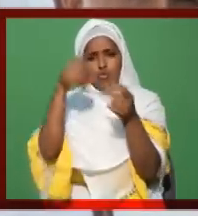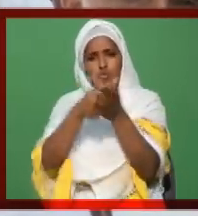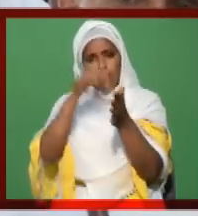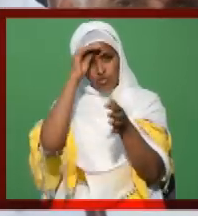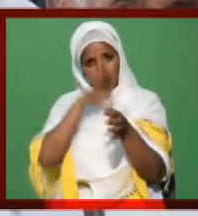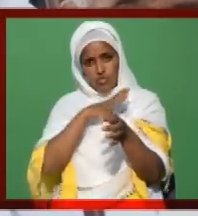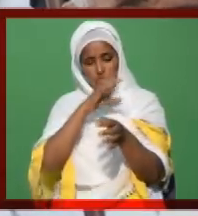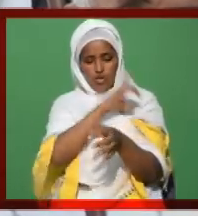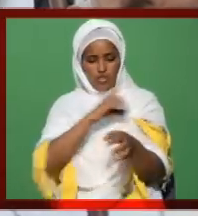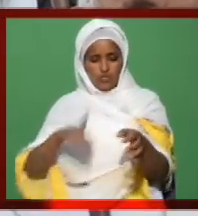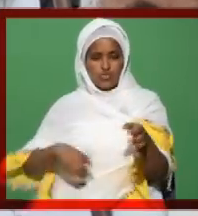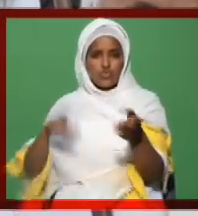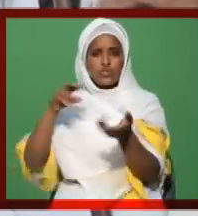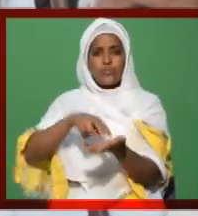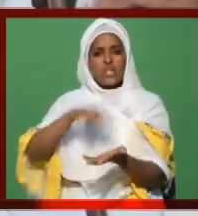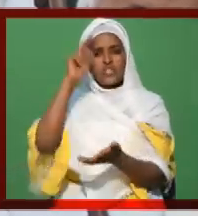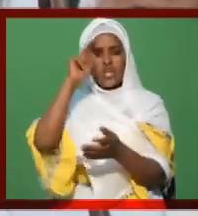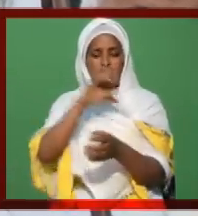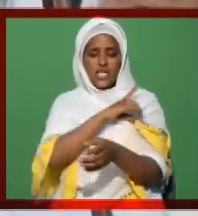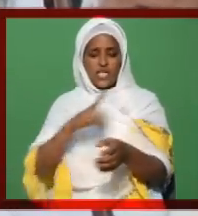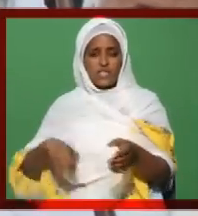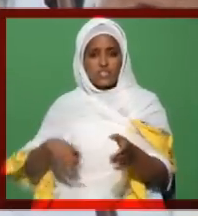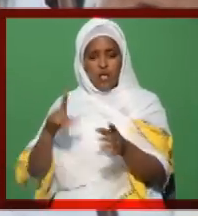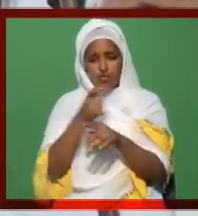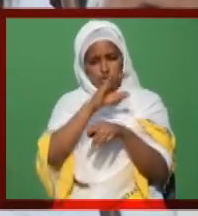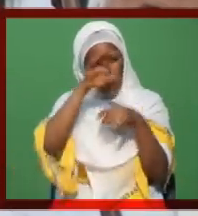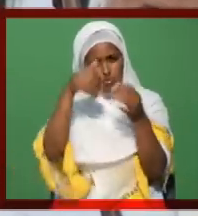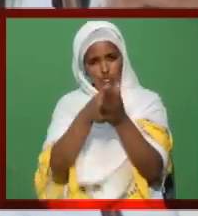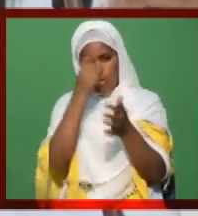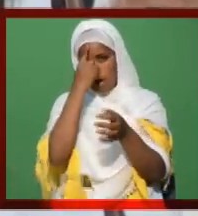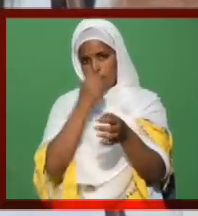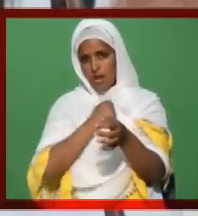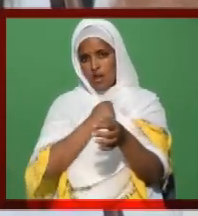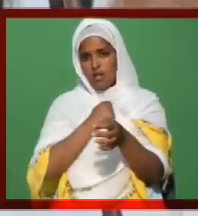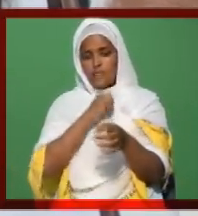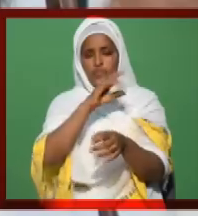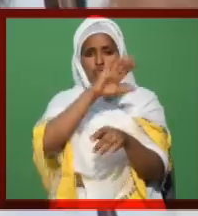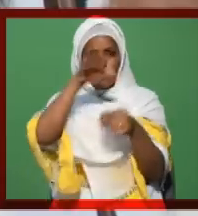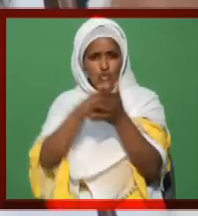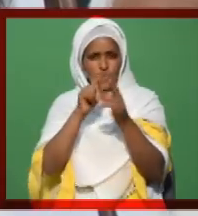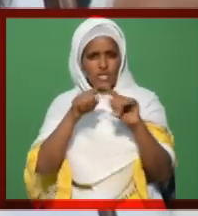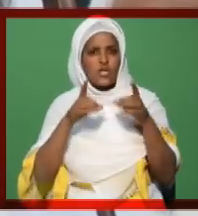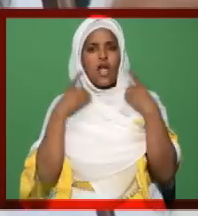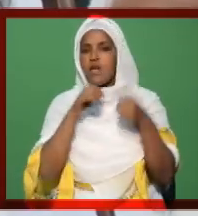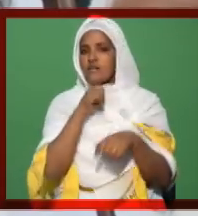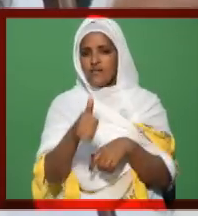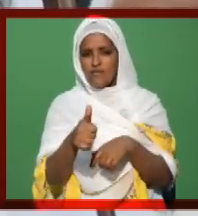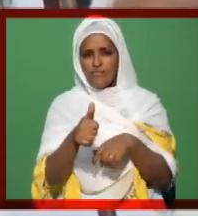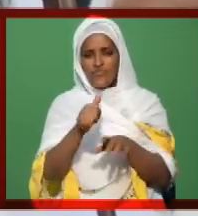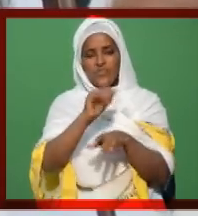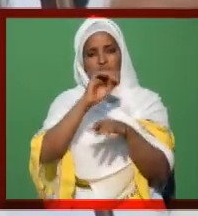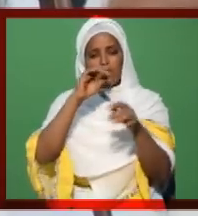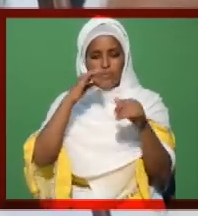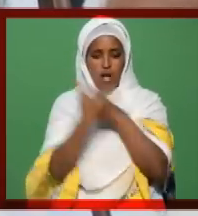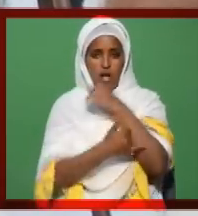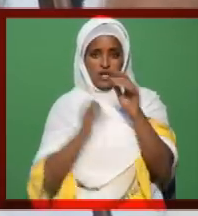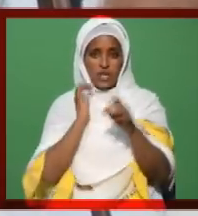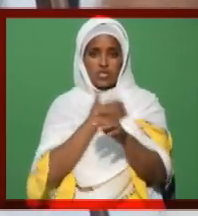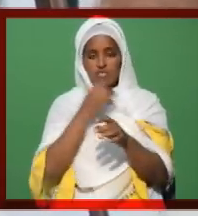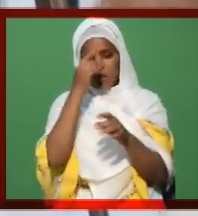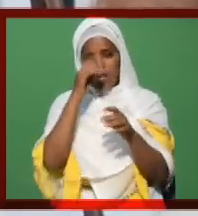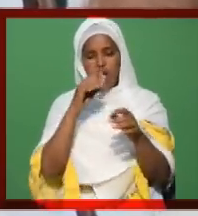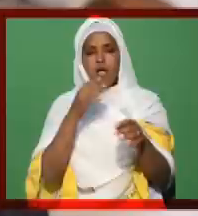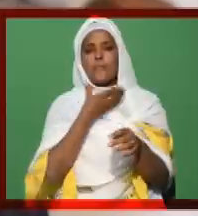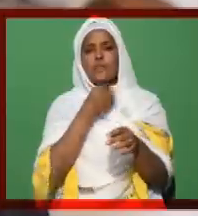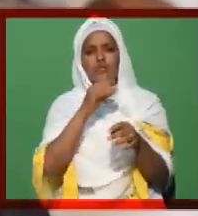ሁሉም ሰው የክርስቶስን መነሳት ክርስቲያን የሆነው ሁሉ ያምናል። ሁሉም ሰው ግን ካህን አይደለም። ሁሉም ሰው እንዲሁ በሀገራችን አማርኛ ቄስ